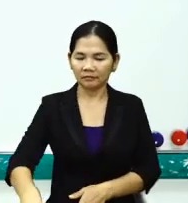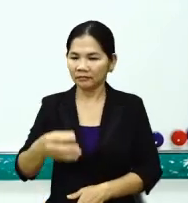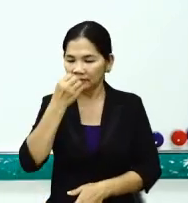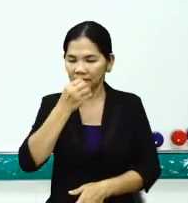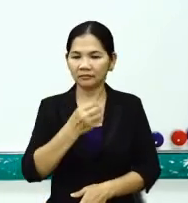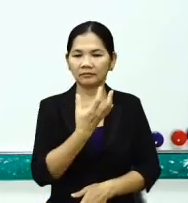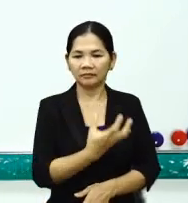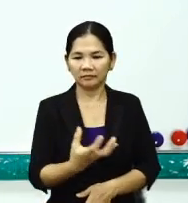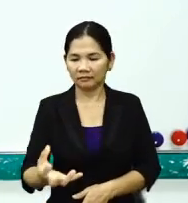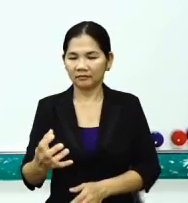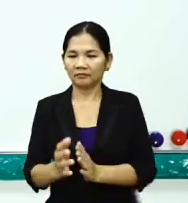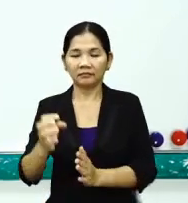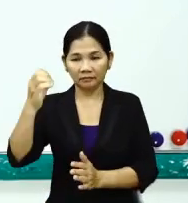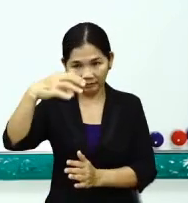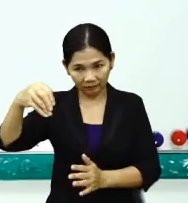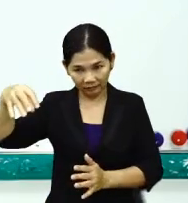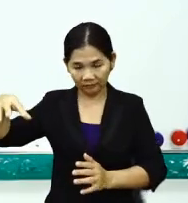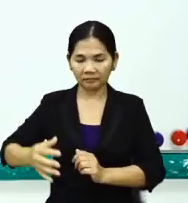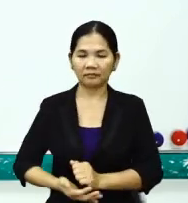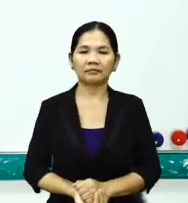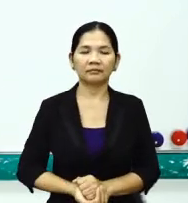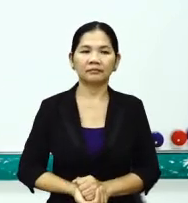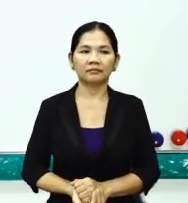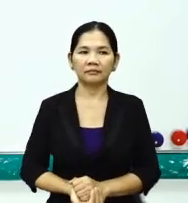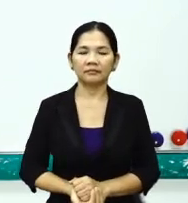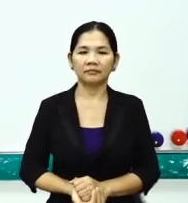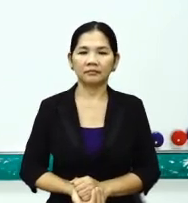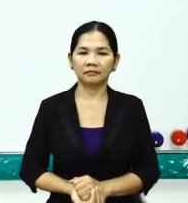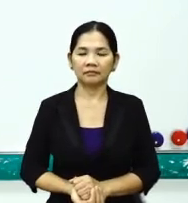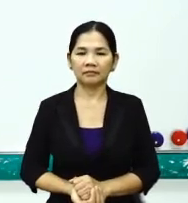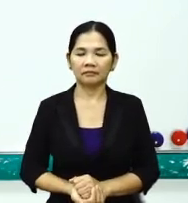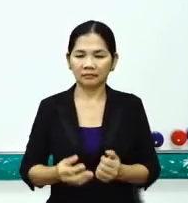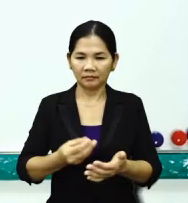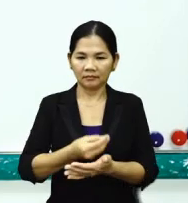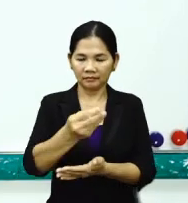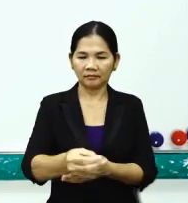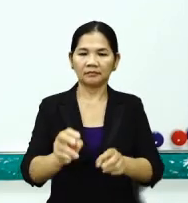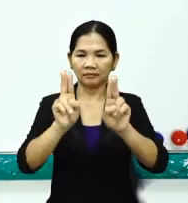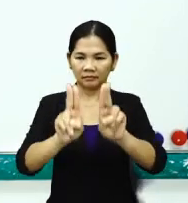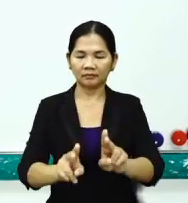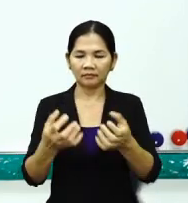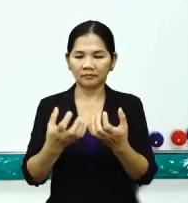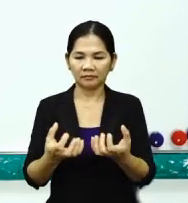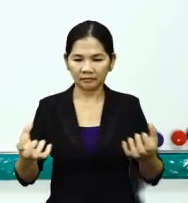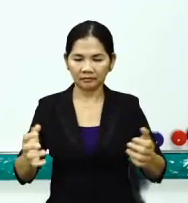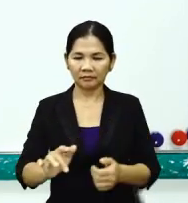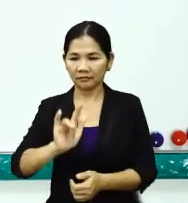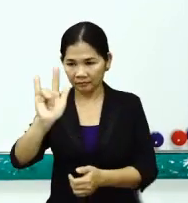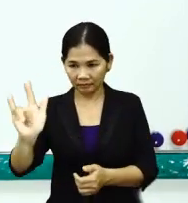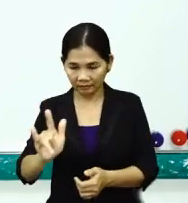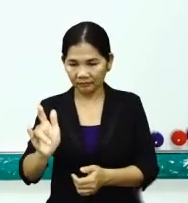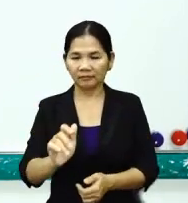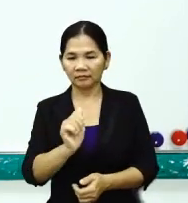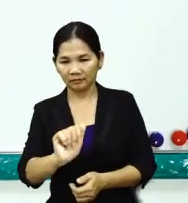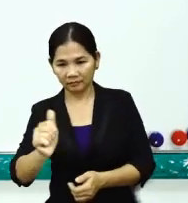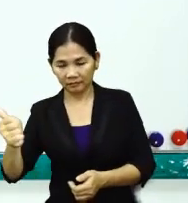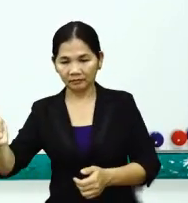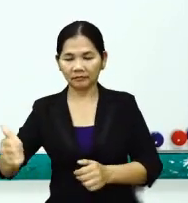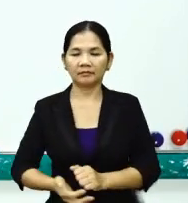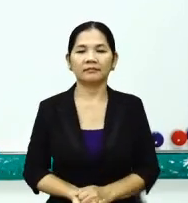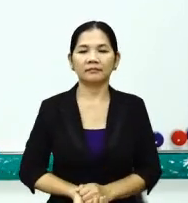hà pro chạm tháng ngày nâng tính ý vấn tra bạc xem xình